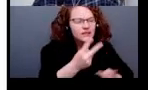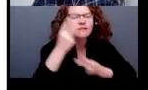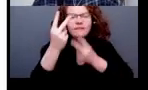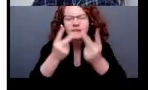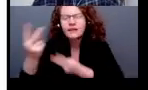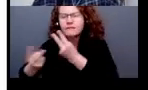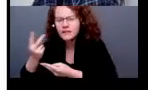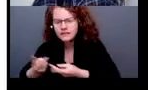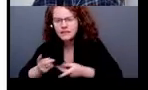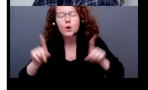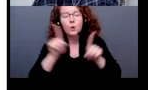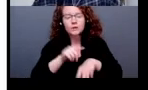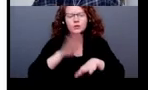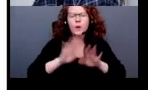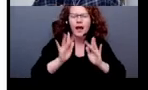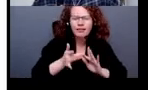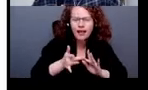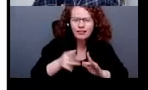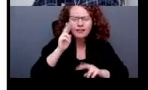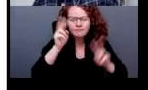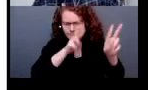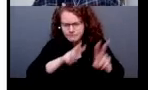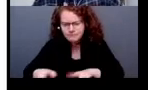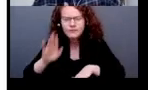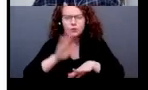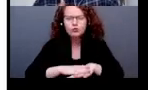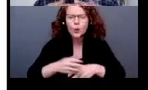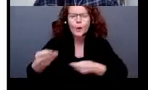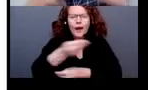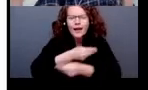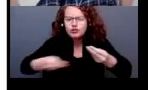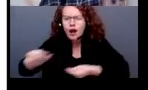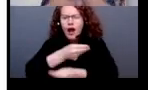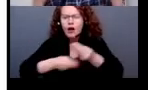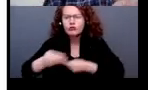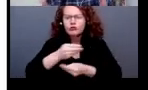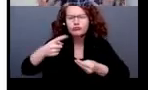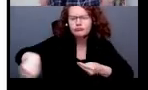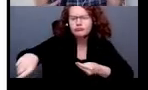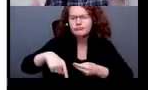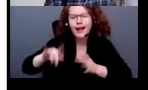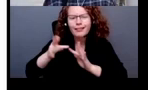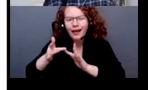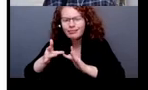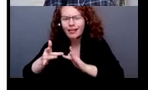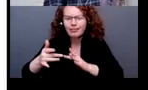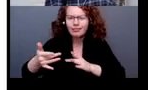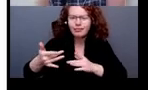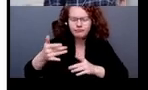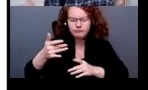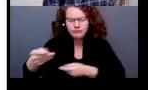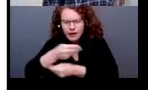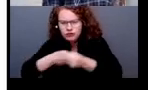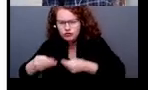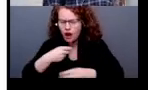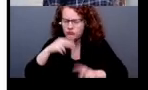sur des communautés de forums d'utilisateurs et d'utilisatrices pour avoir une idée globale du phénomène